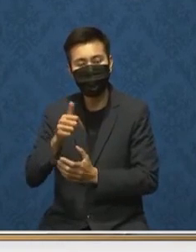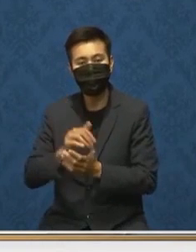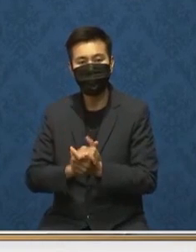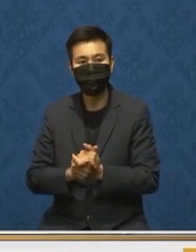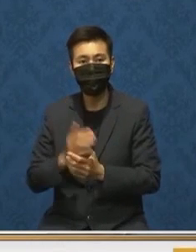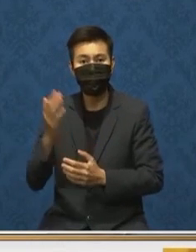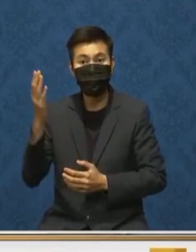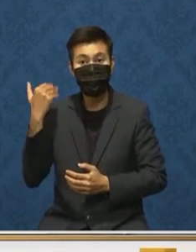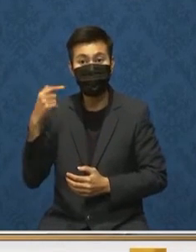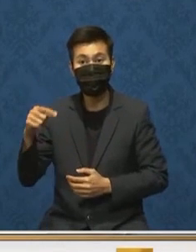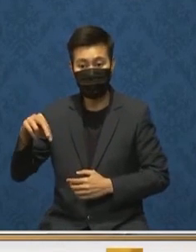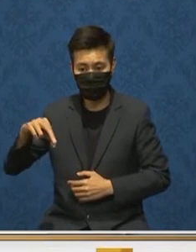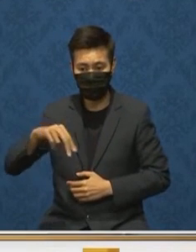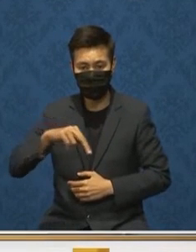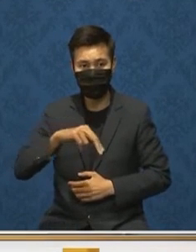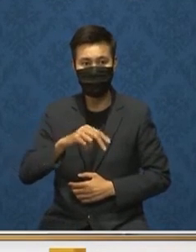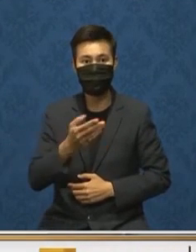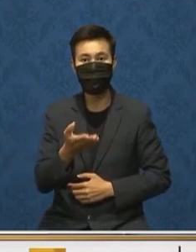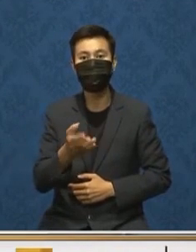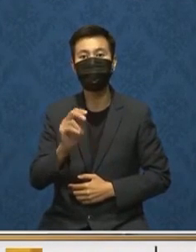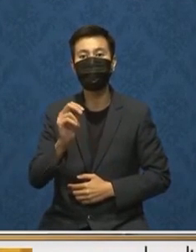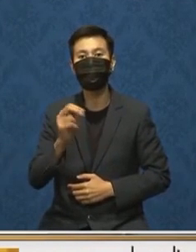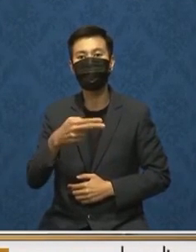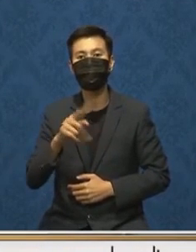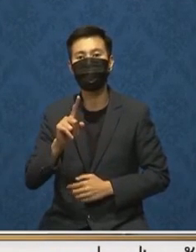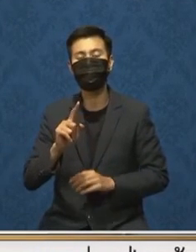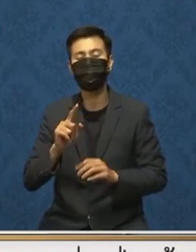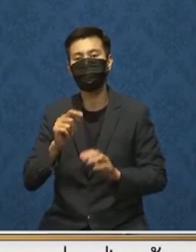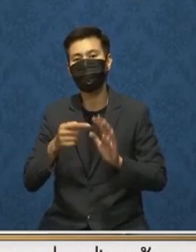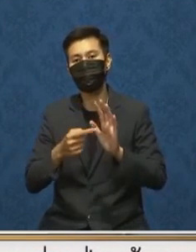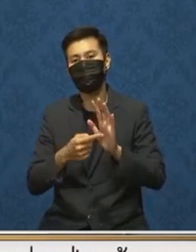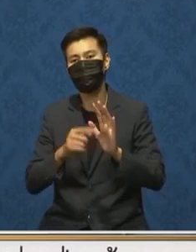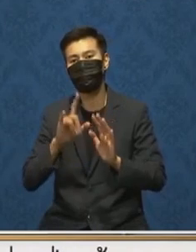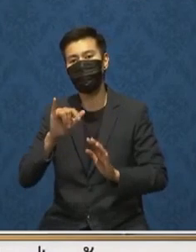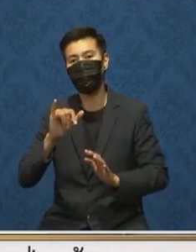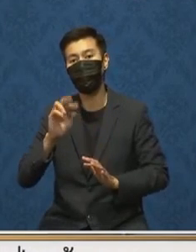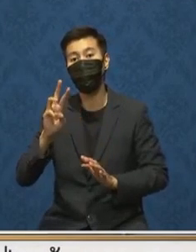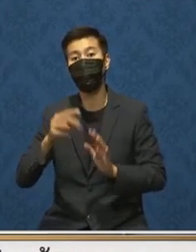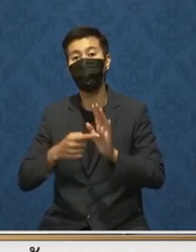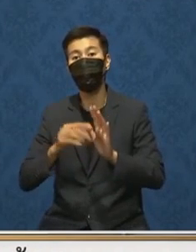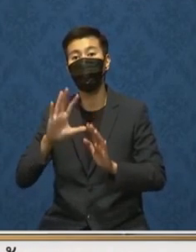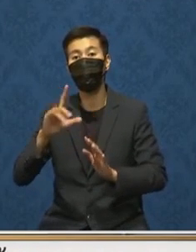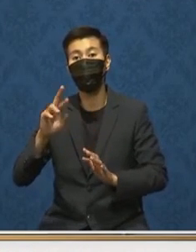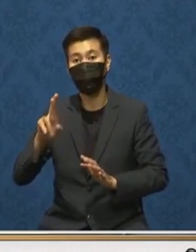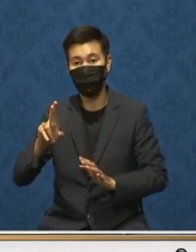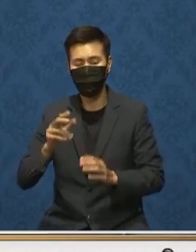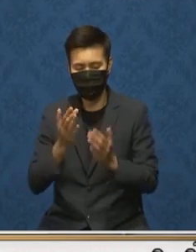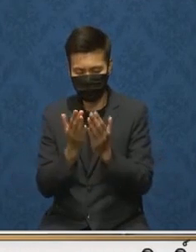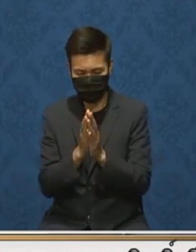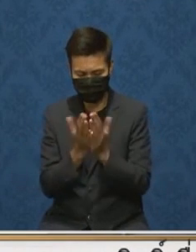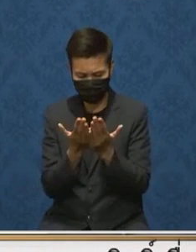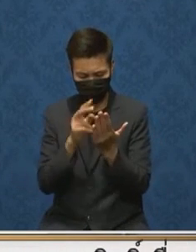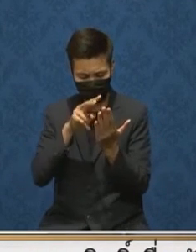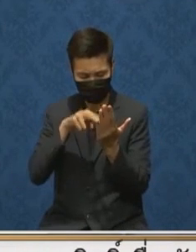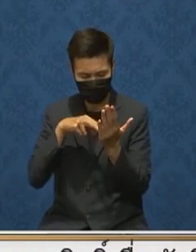พอดีของท่านนี้ผมอ่านแล้วของท่านคือต้องการจะให้สิท